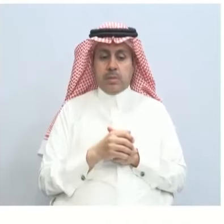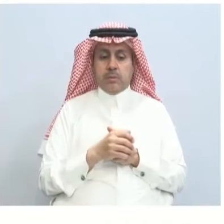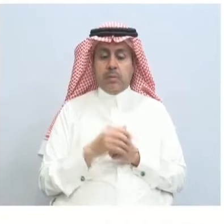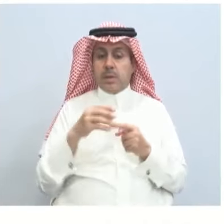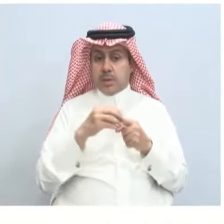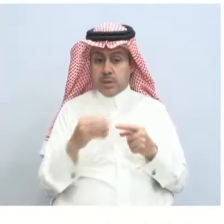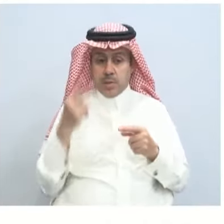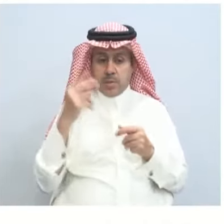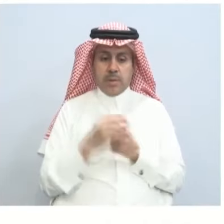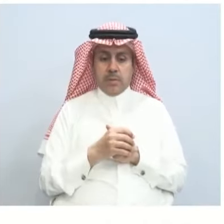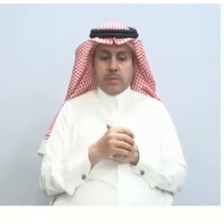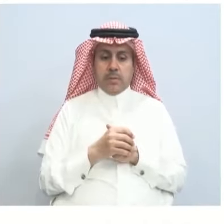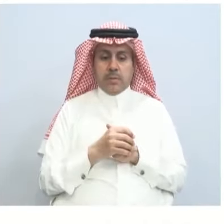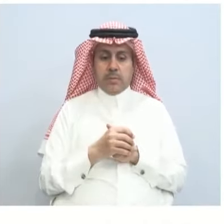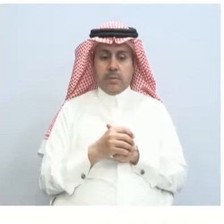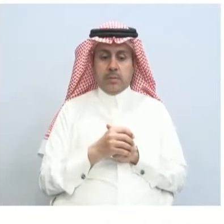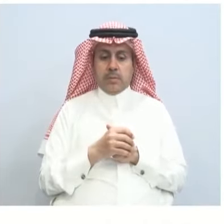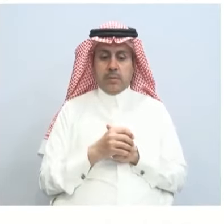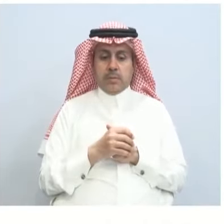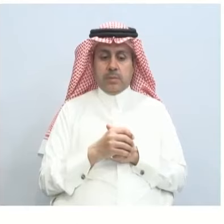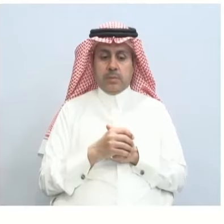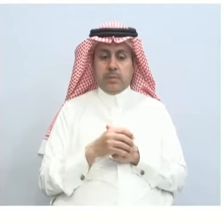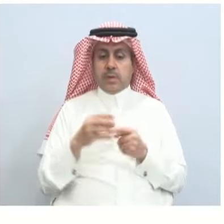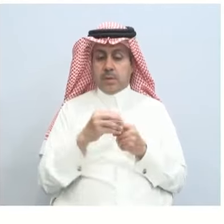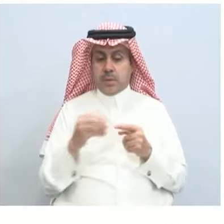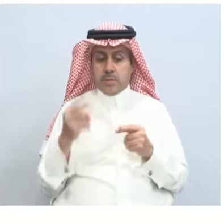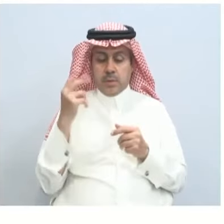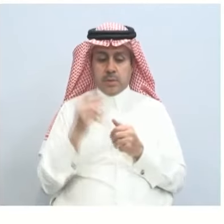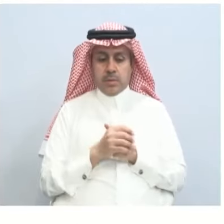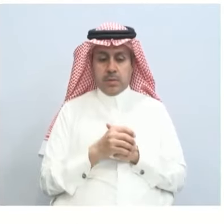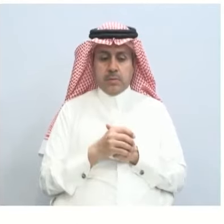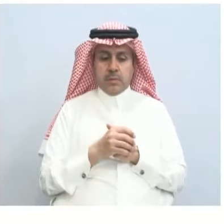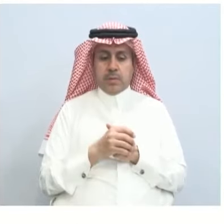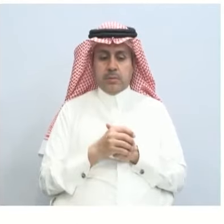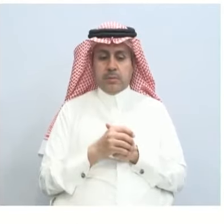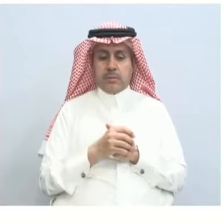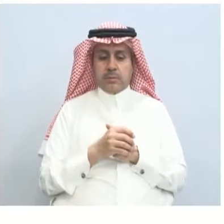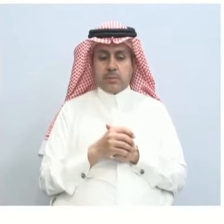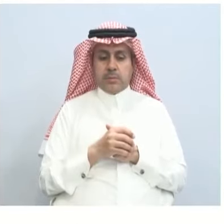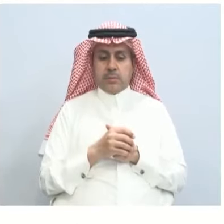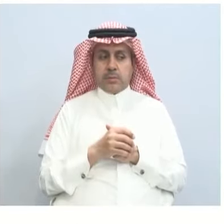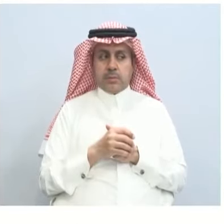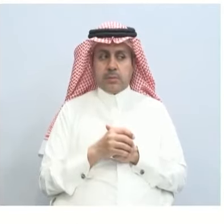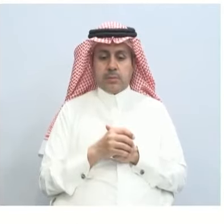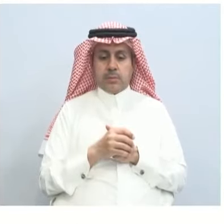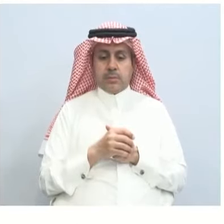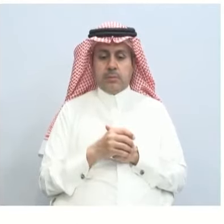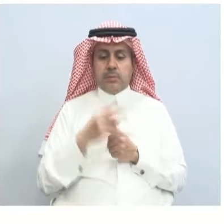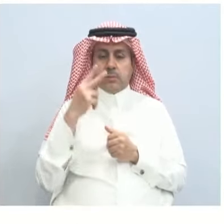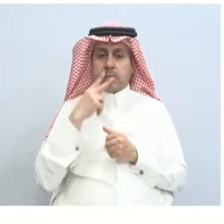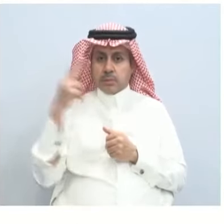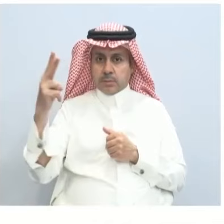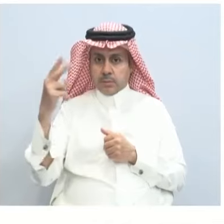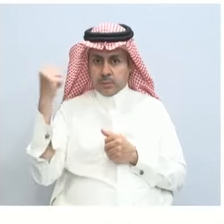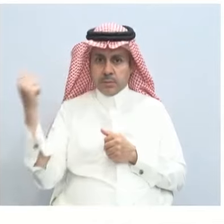سالب ا تربيع 3 نا 1 ه سالب وا تربيع وبالتالي حيكون الجواب عباره عن 256